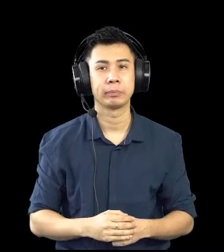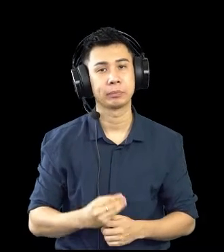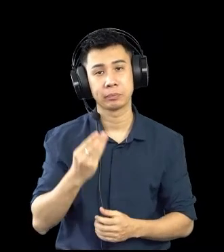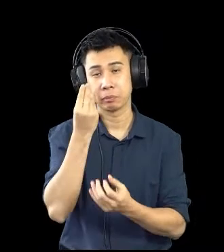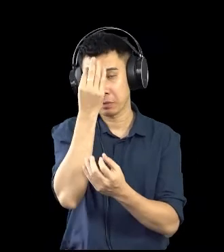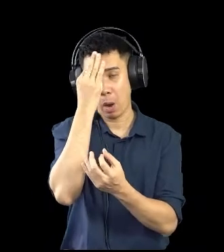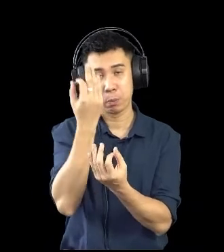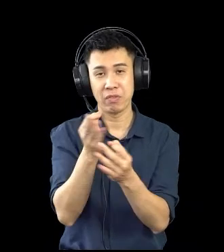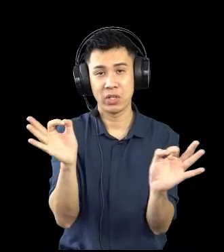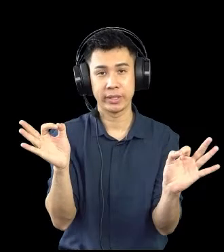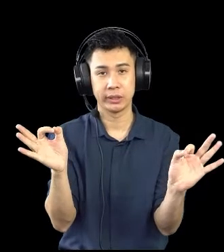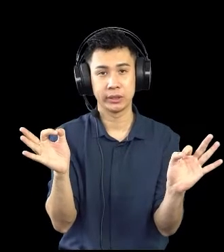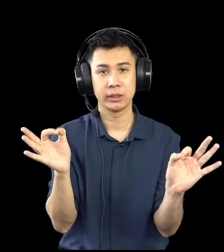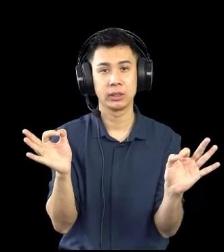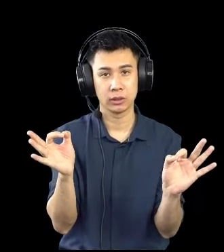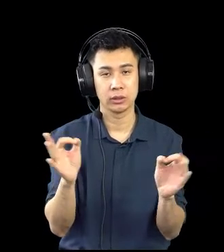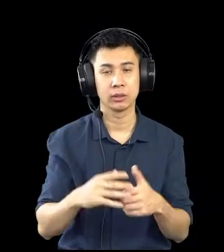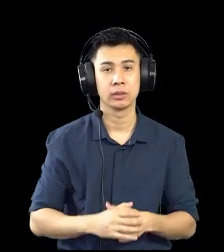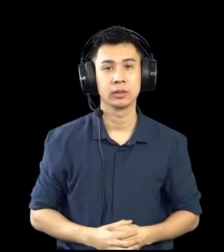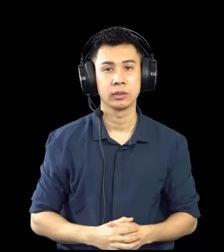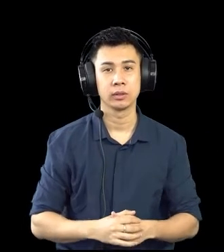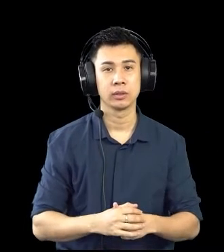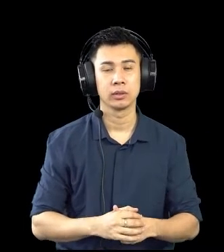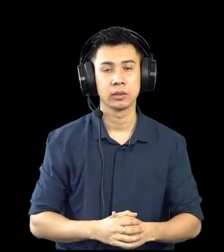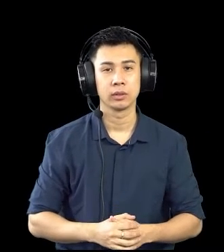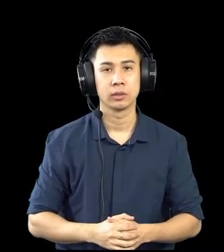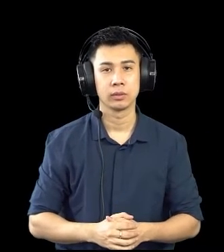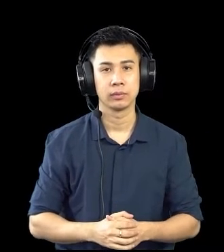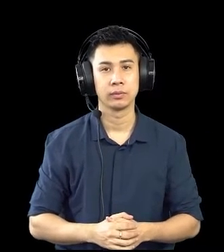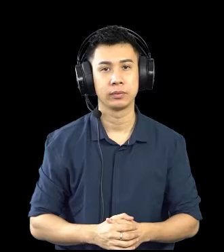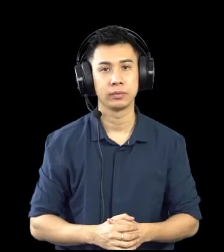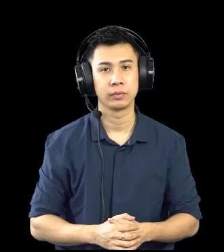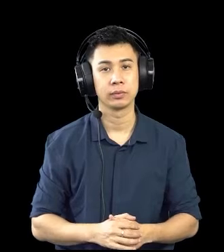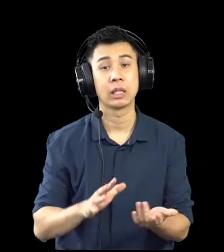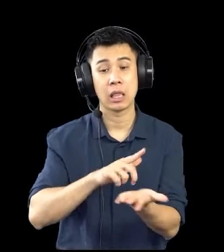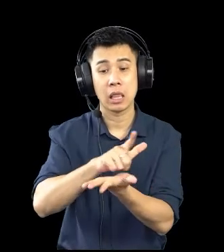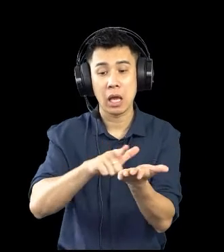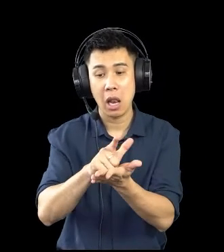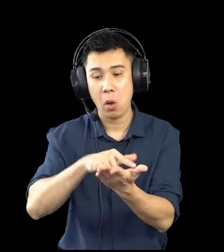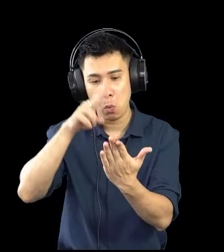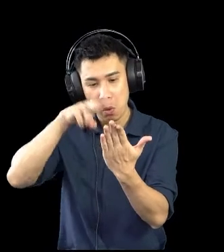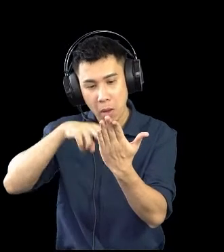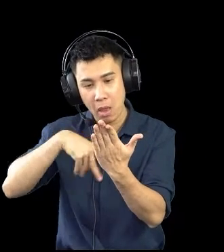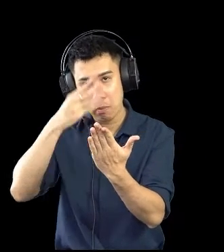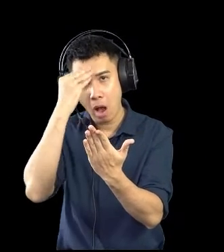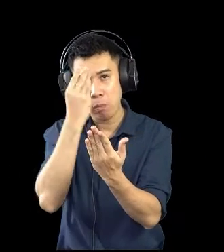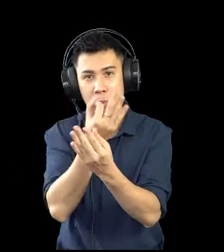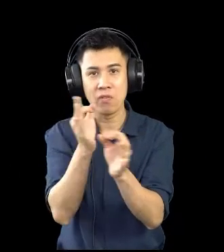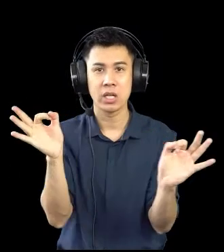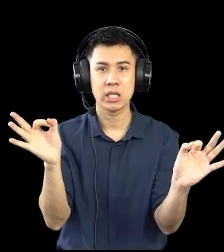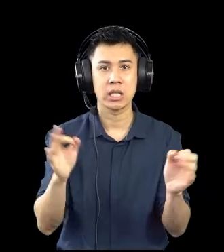phí để có thể access được những cái tài liệu này.